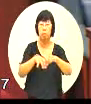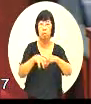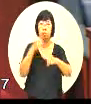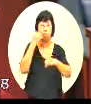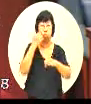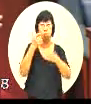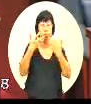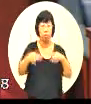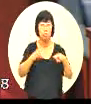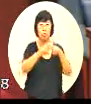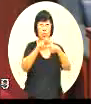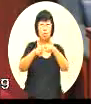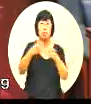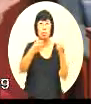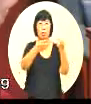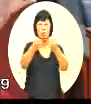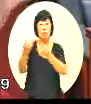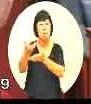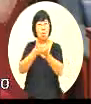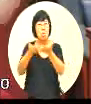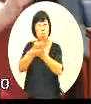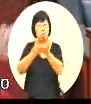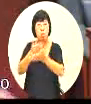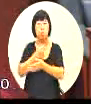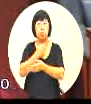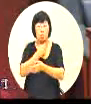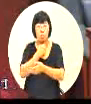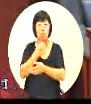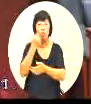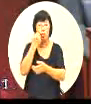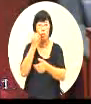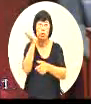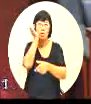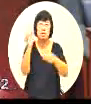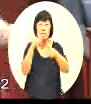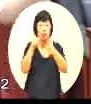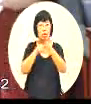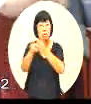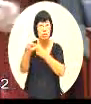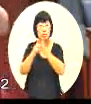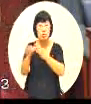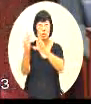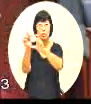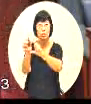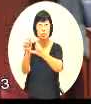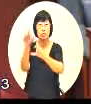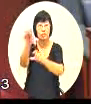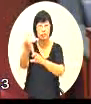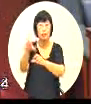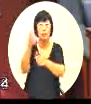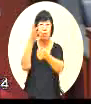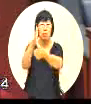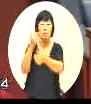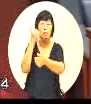座谈，更多的沟通。因为你说一定要规划一个石化专区，我跟你讲啊，咱个用用的人也不爱来，